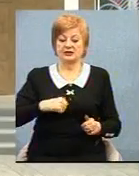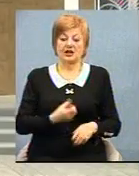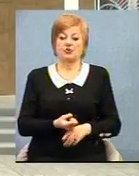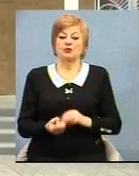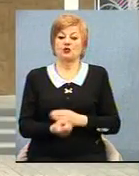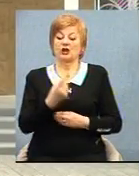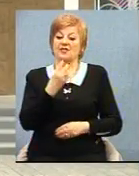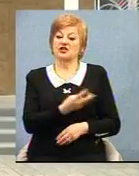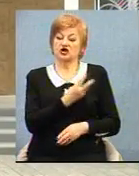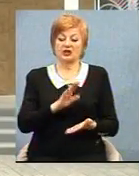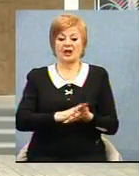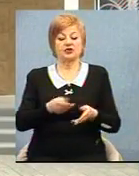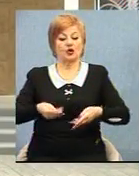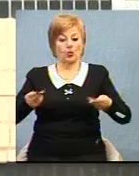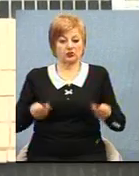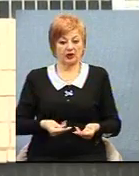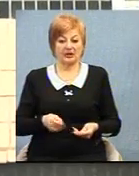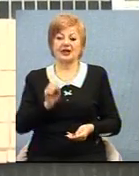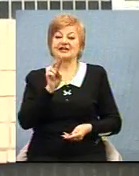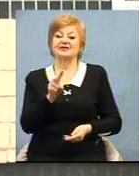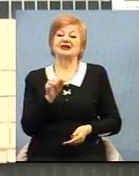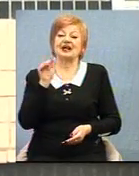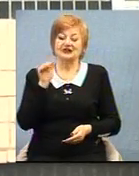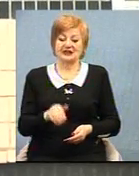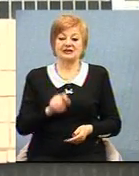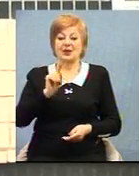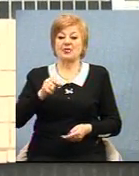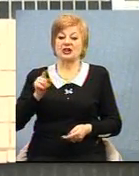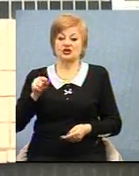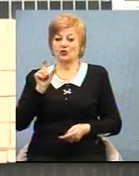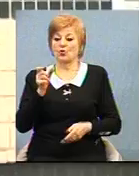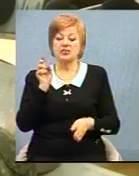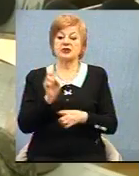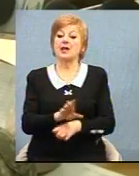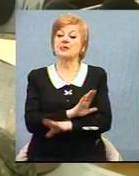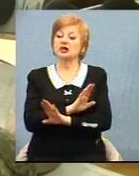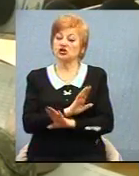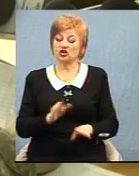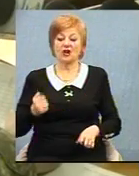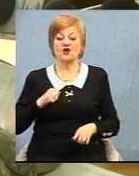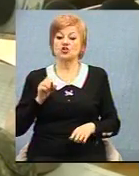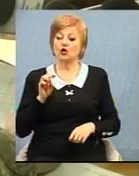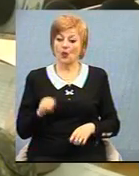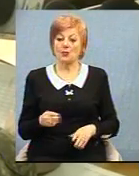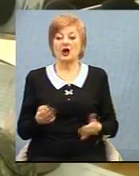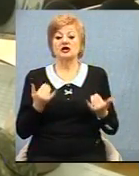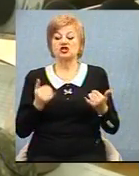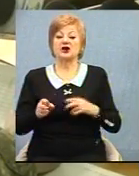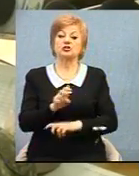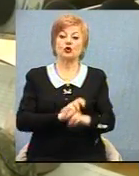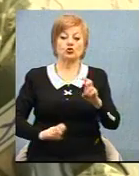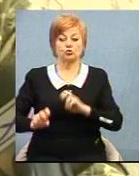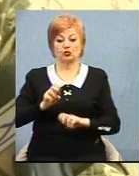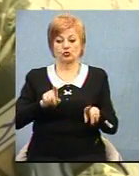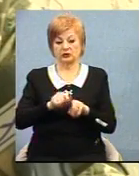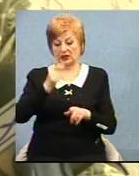укладуть контракт. Натомість майже 12 тисяч призовників у регіоні не з'явилися до районних військкоматів. Нині їх розшукують,